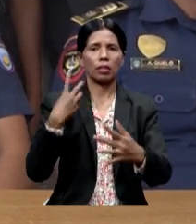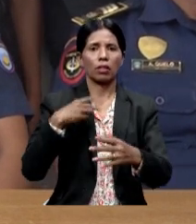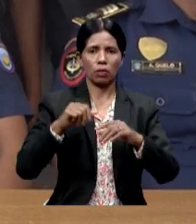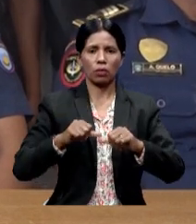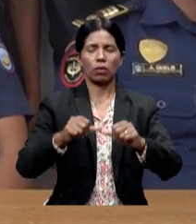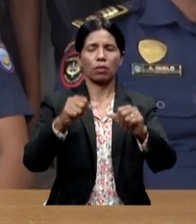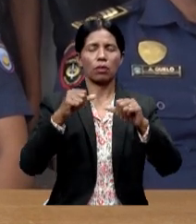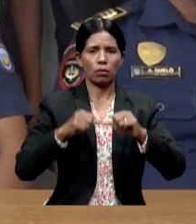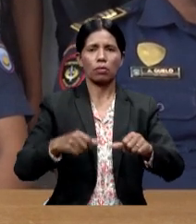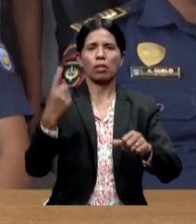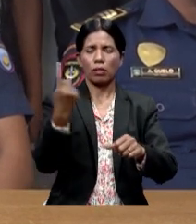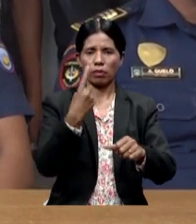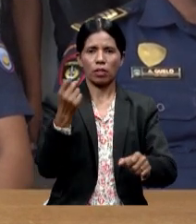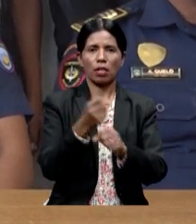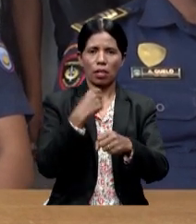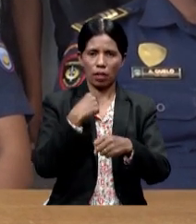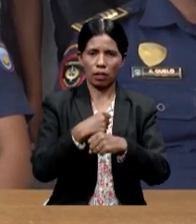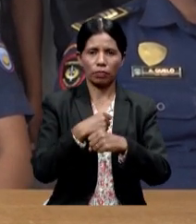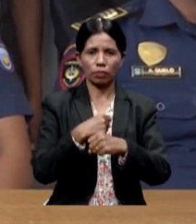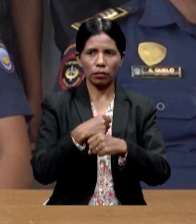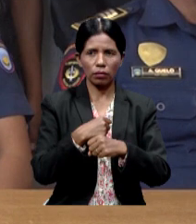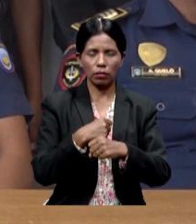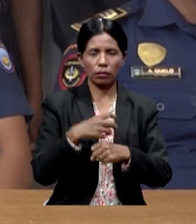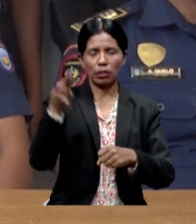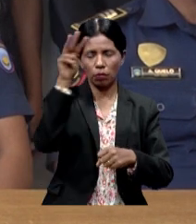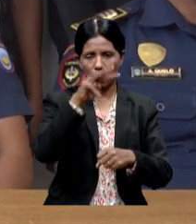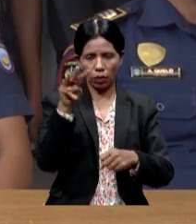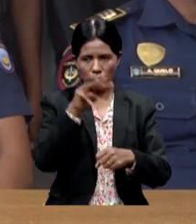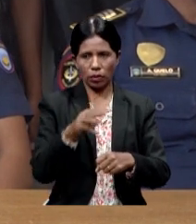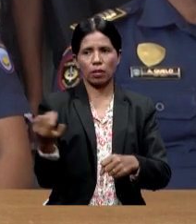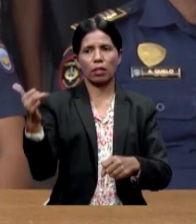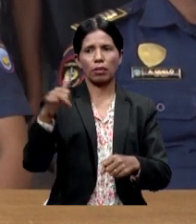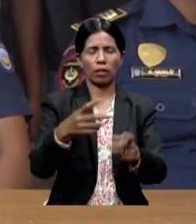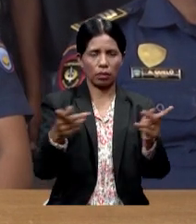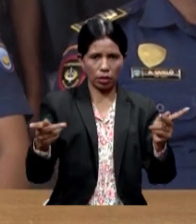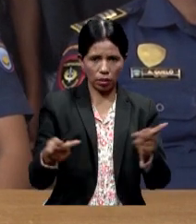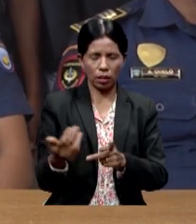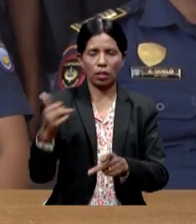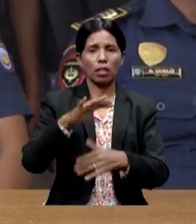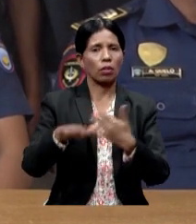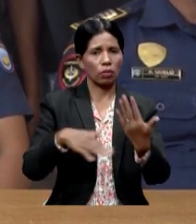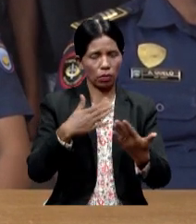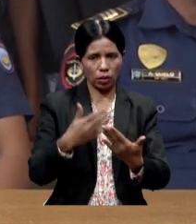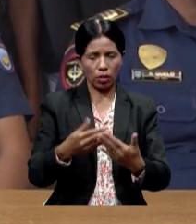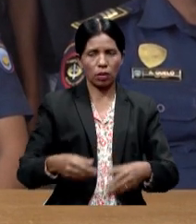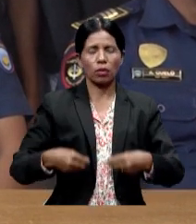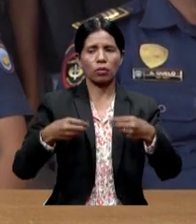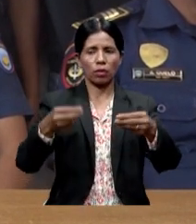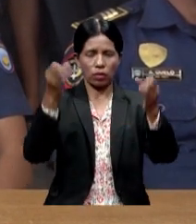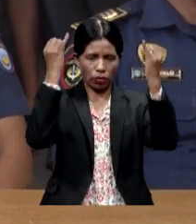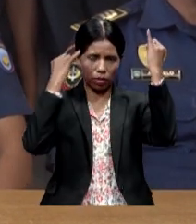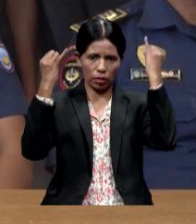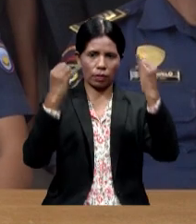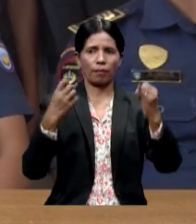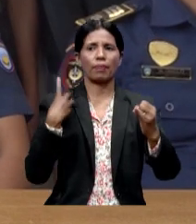napatin halo monitor napatin basir nia movimento tomak depois fornece informasaun